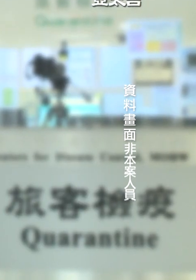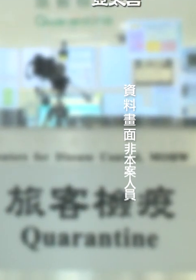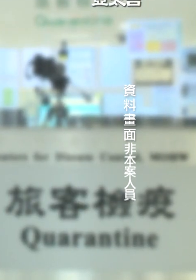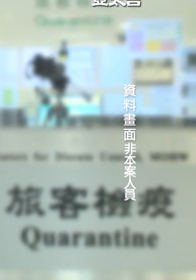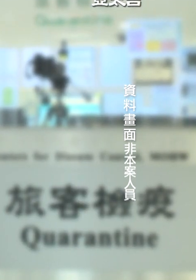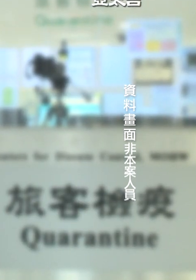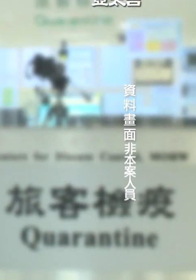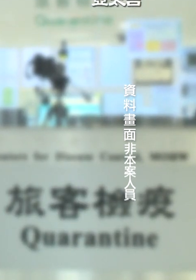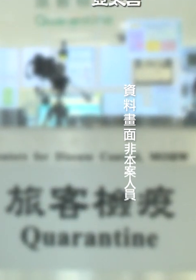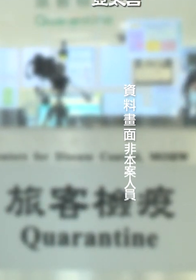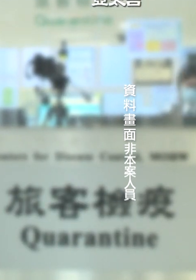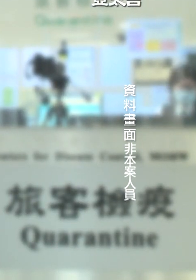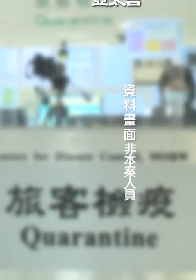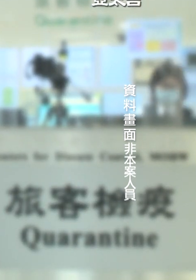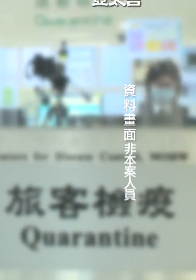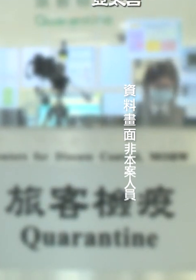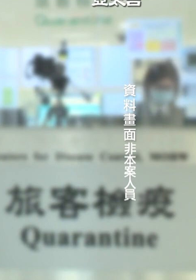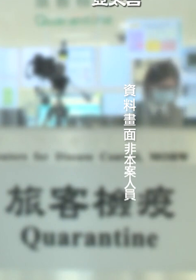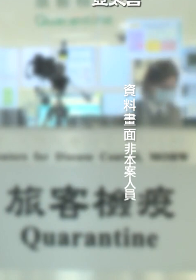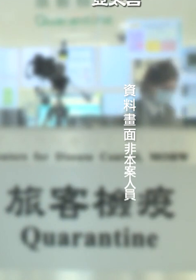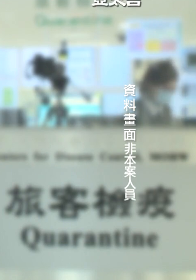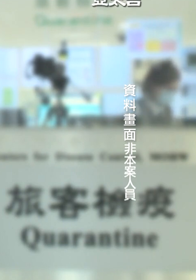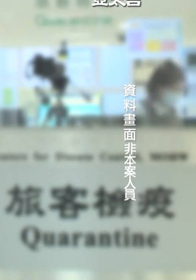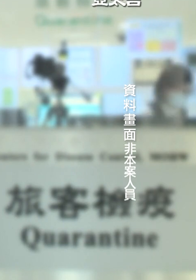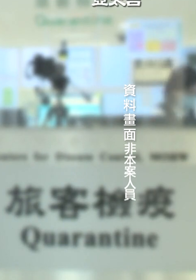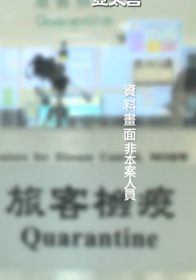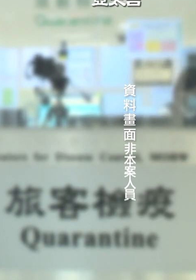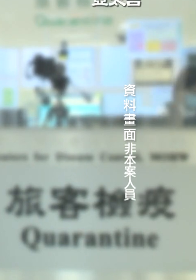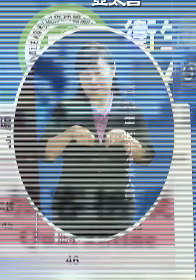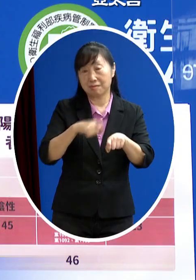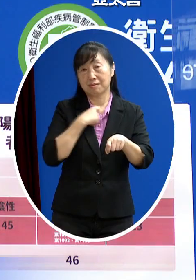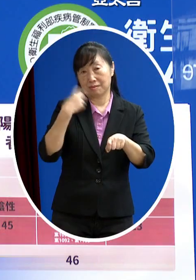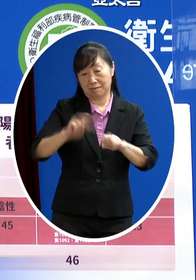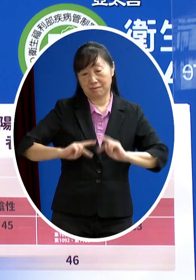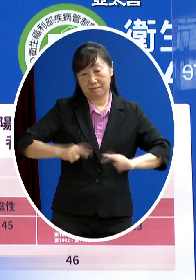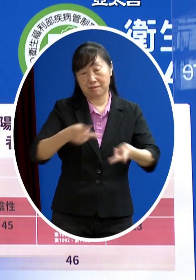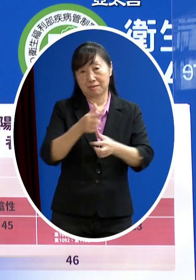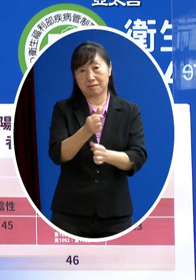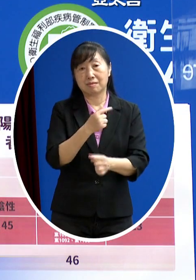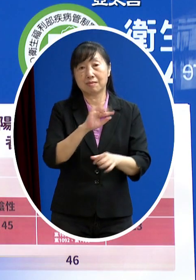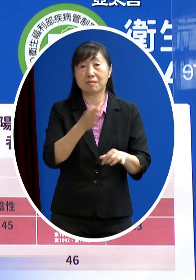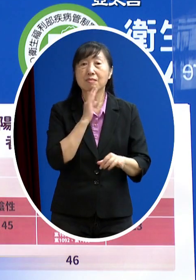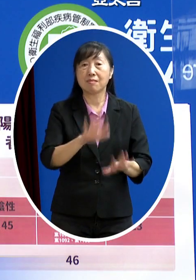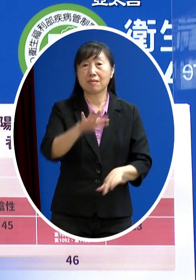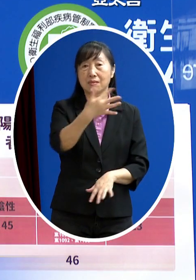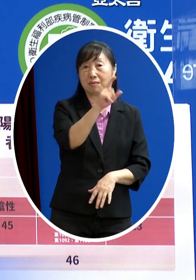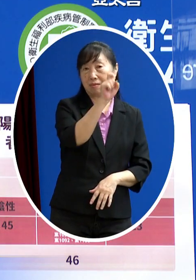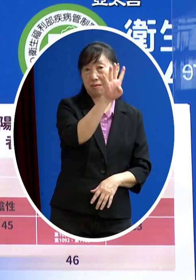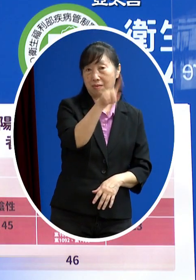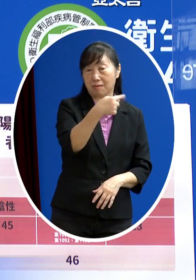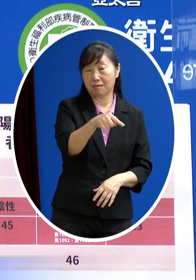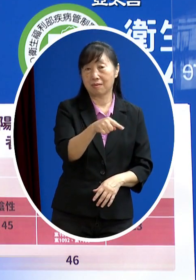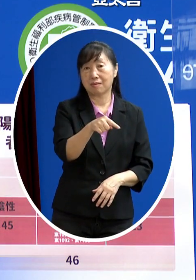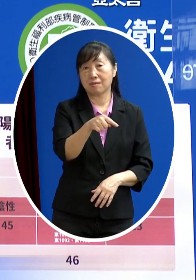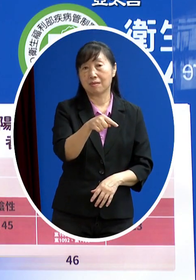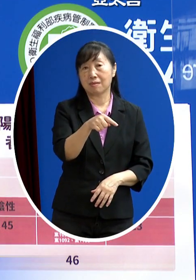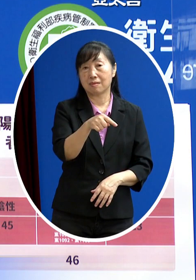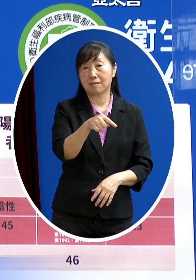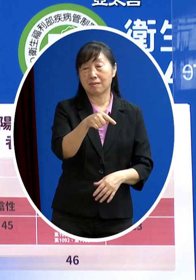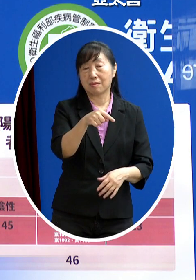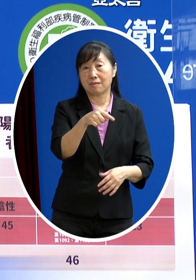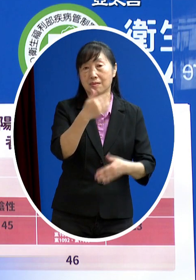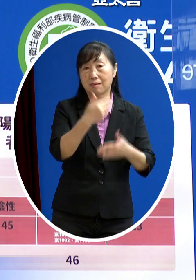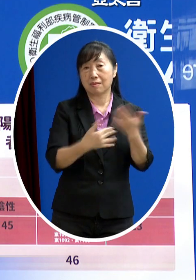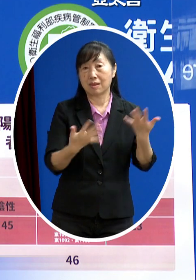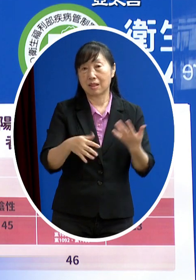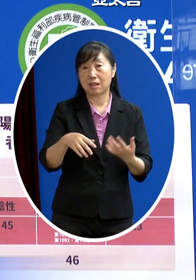诊。指挥中心表示，两例的感染源正在调查中。 可目前我们验的514人，都大概扣掉是不，大概